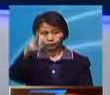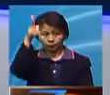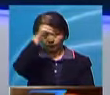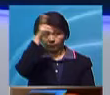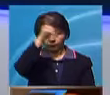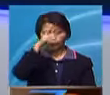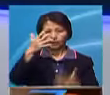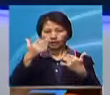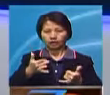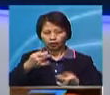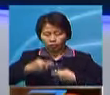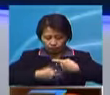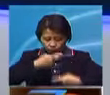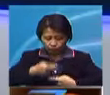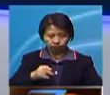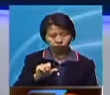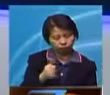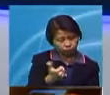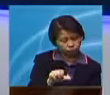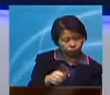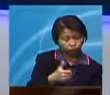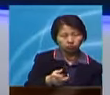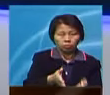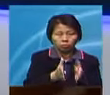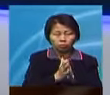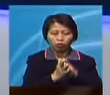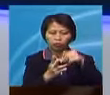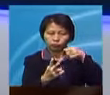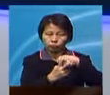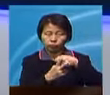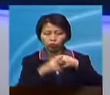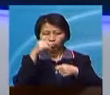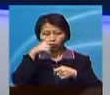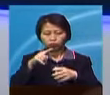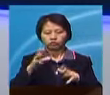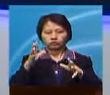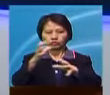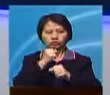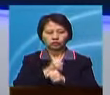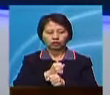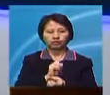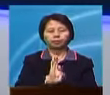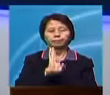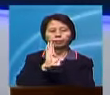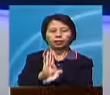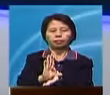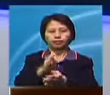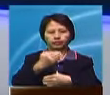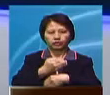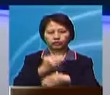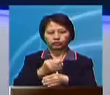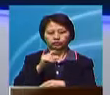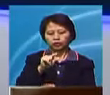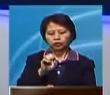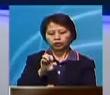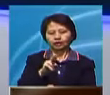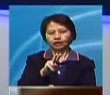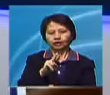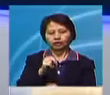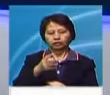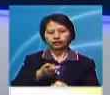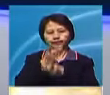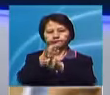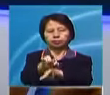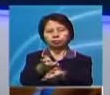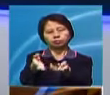Kerajaan kini dalam proses menilai permohonan Proton Holdings Berhad bagi mendapatkan bantuan dalam bentuk geran dan pinjaman